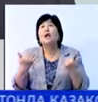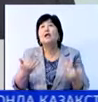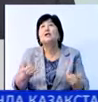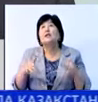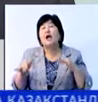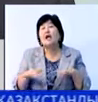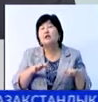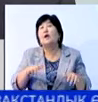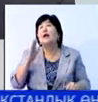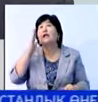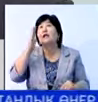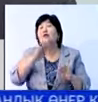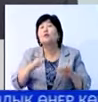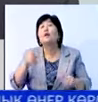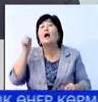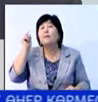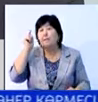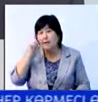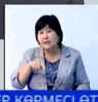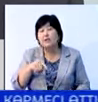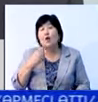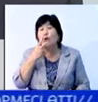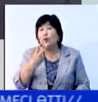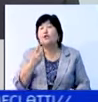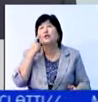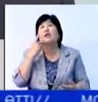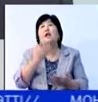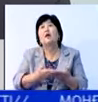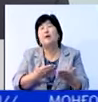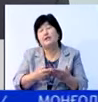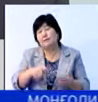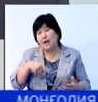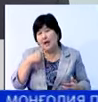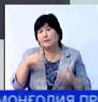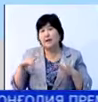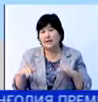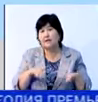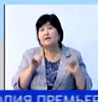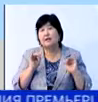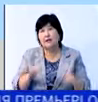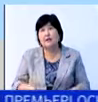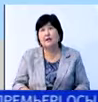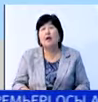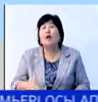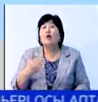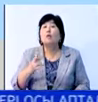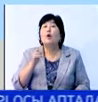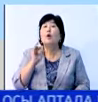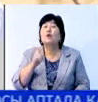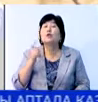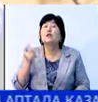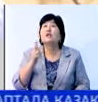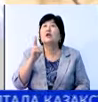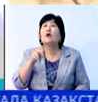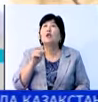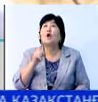жатқан, келешек ұрпақтар білсін, көрсін деген мәселемен айтылып істеліп жатқан нәрсе. Құрт иесі Қылауыз, Қылауыздың бәрі